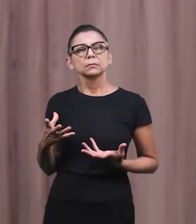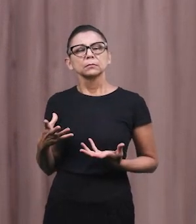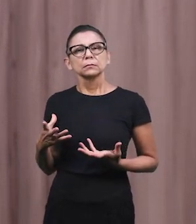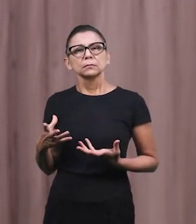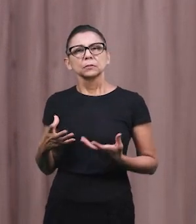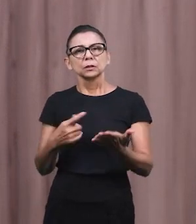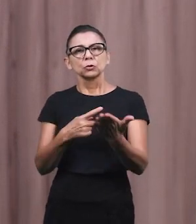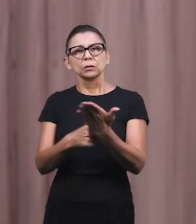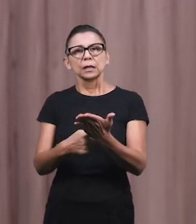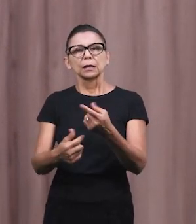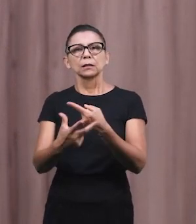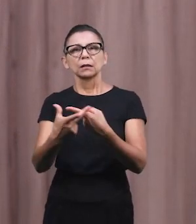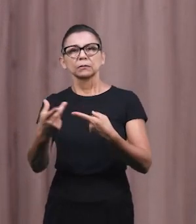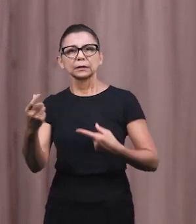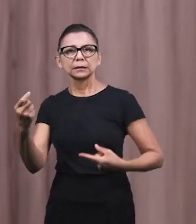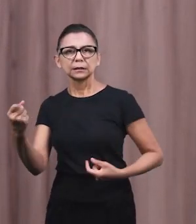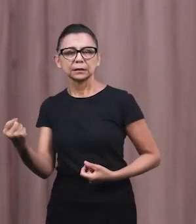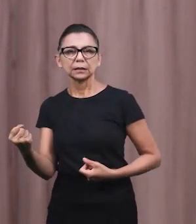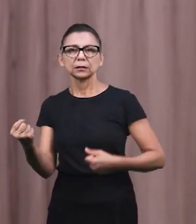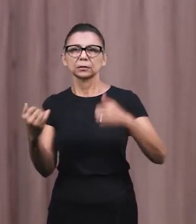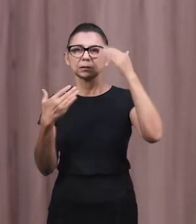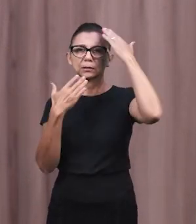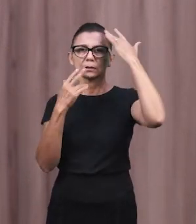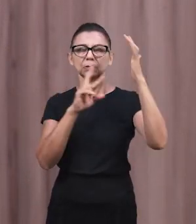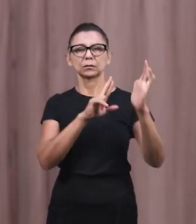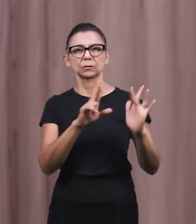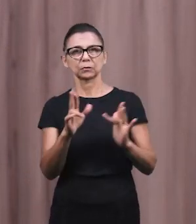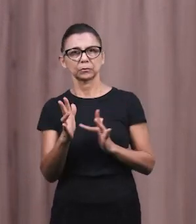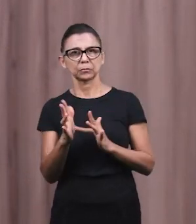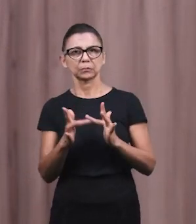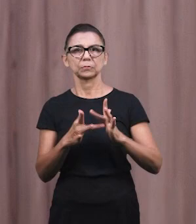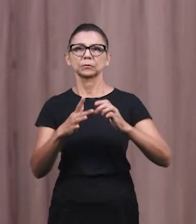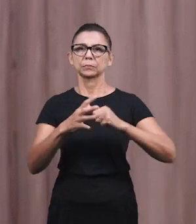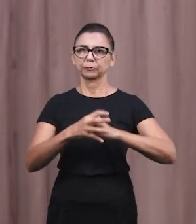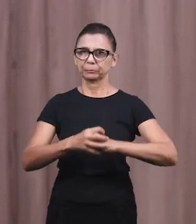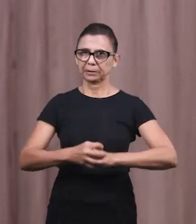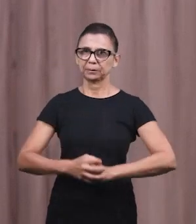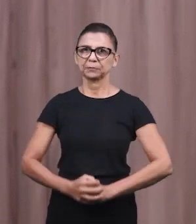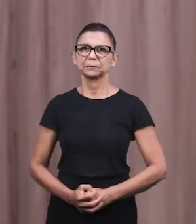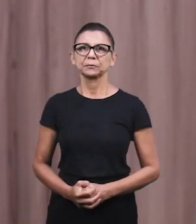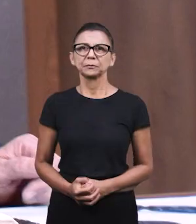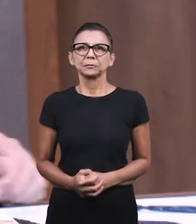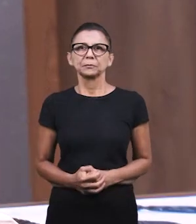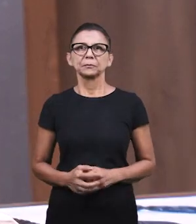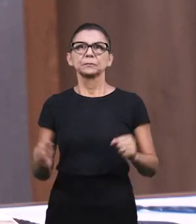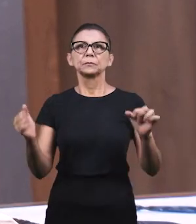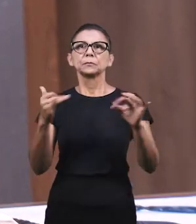дарует нам победу. Мы славим Тебя во имя Господа Иисуса. Аминь.